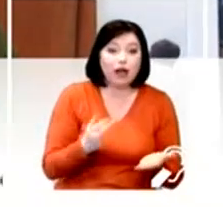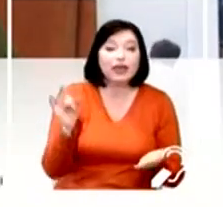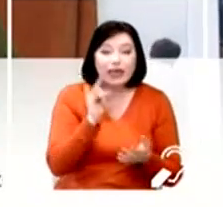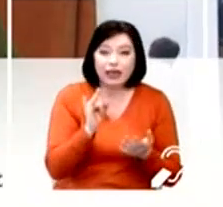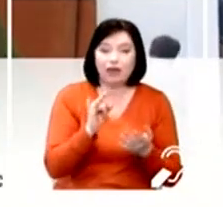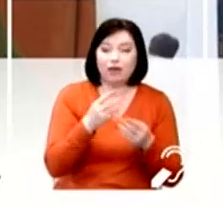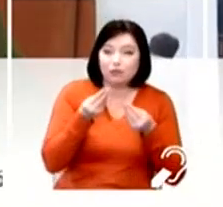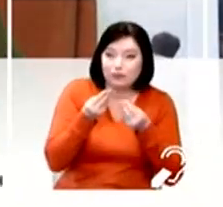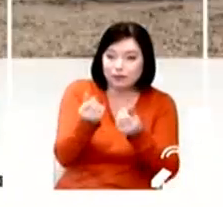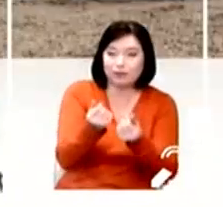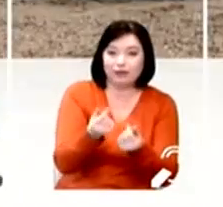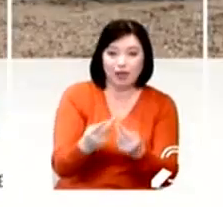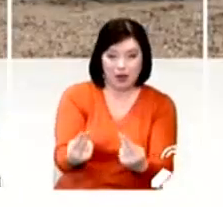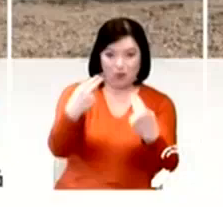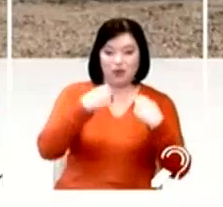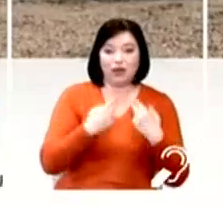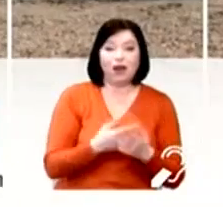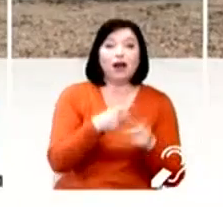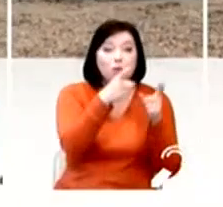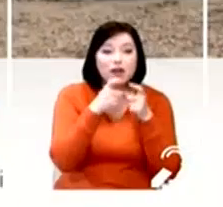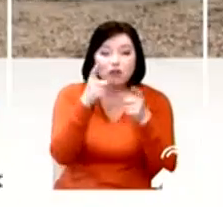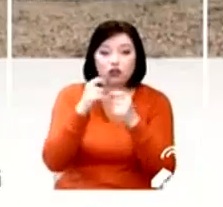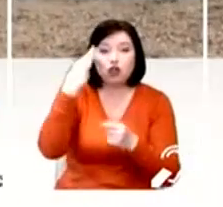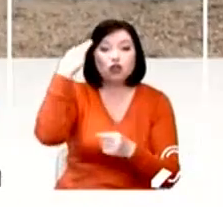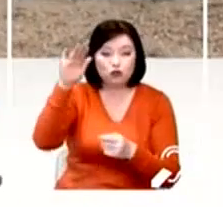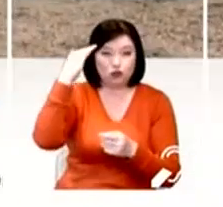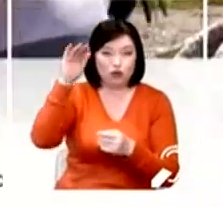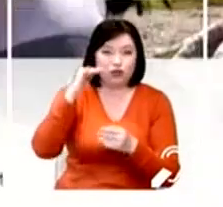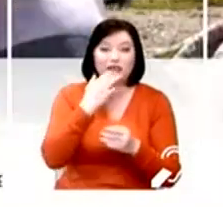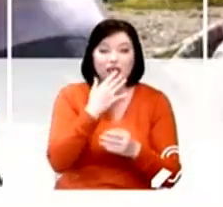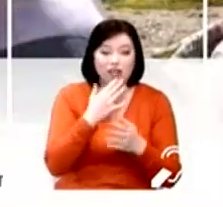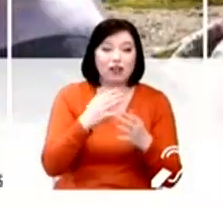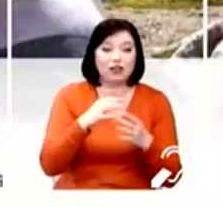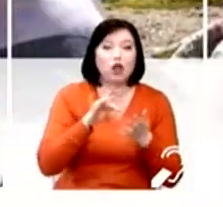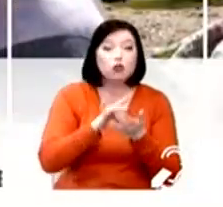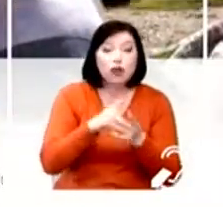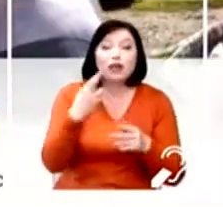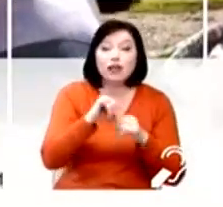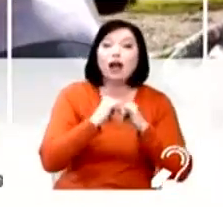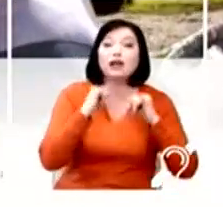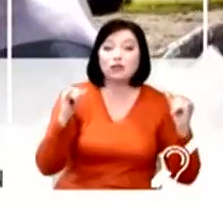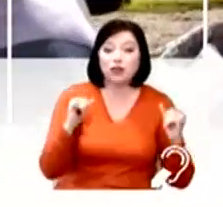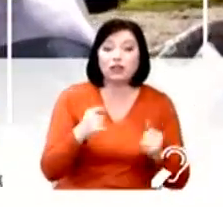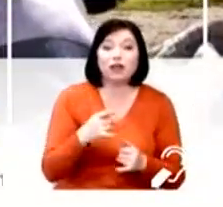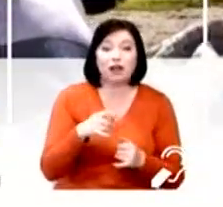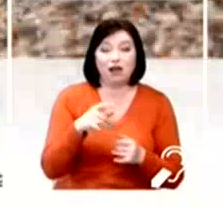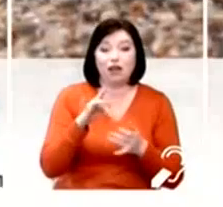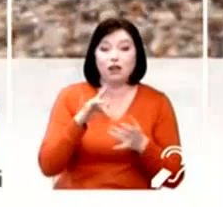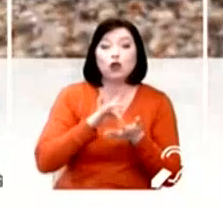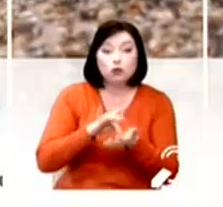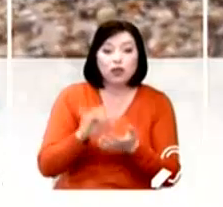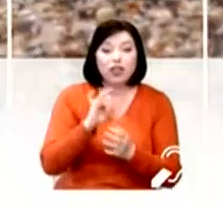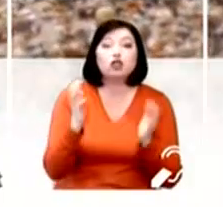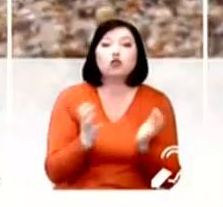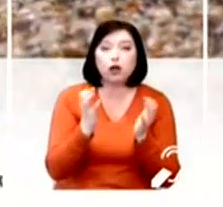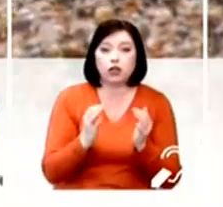îi aducem în destinație. Atragerea turiștilor străini este importantă pentru dezvoltarea stațiunilor, dar mai ales pentru a menține serviciile